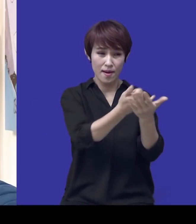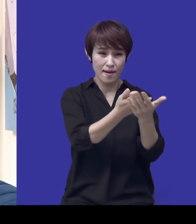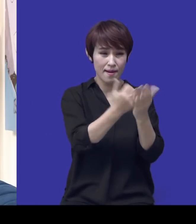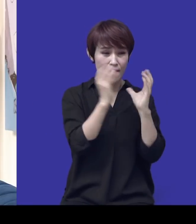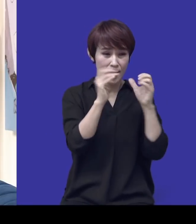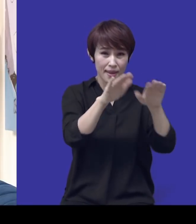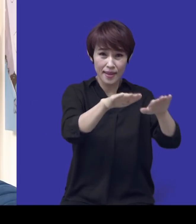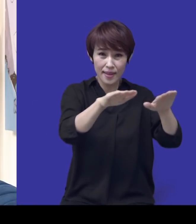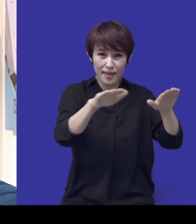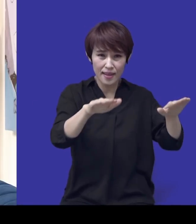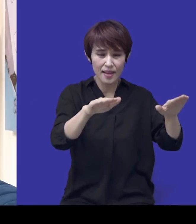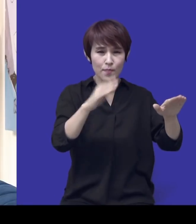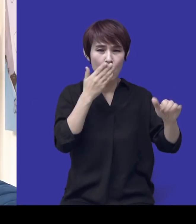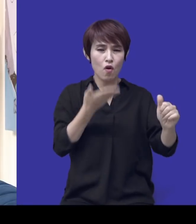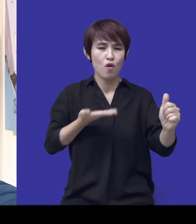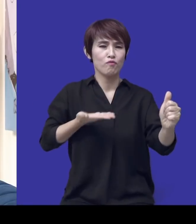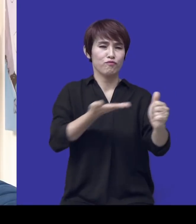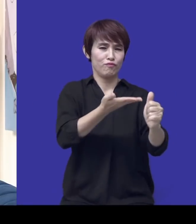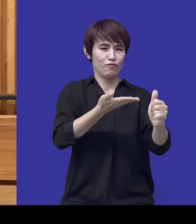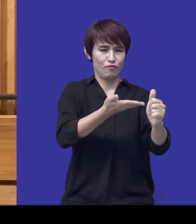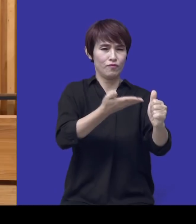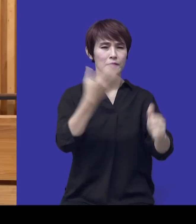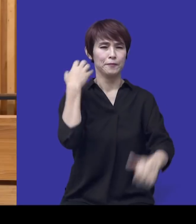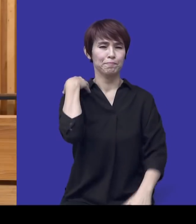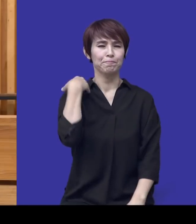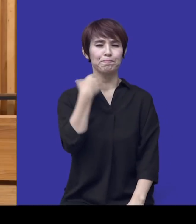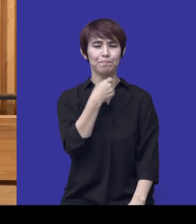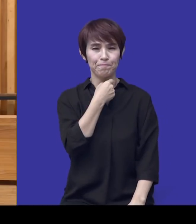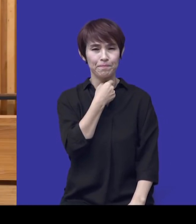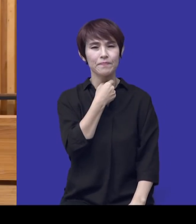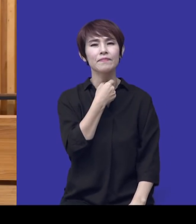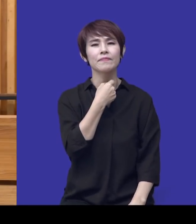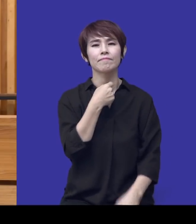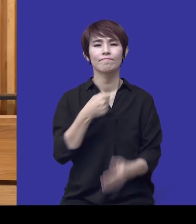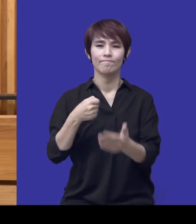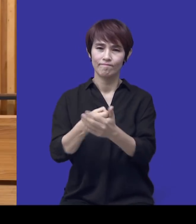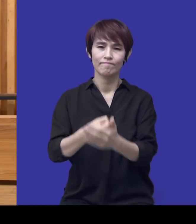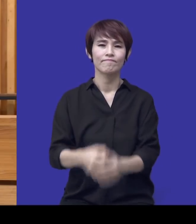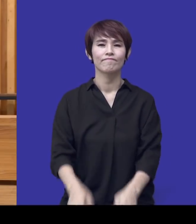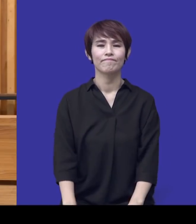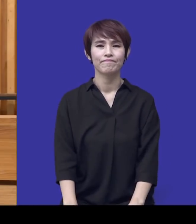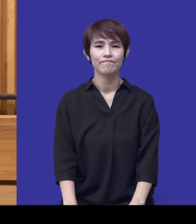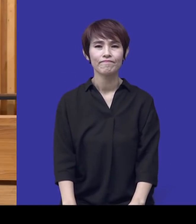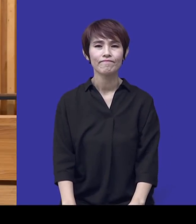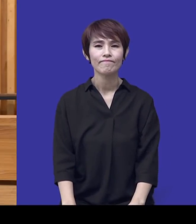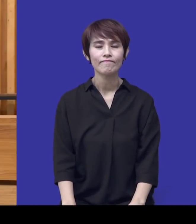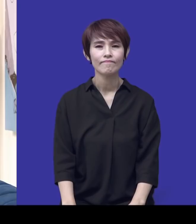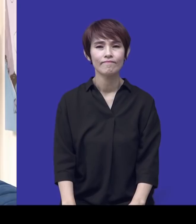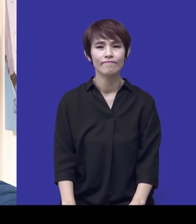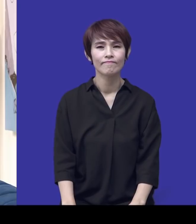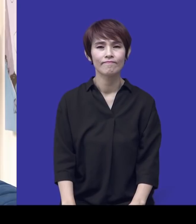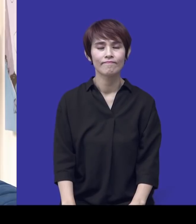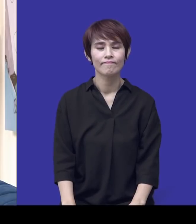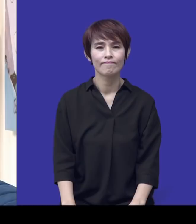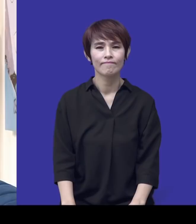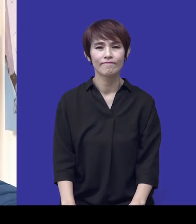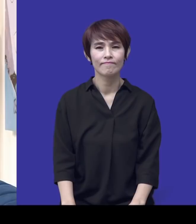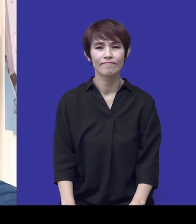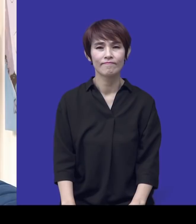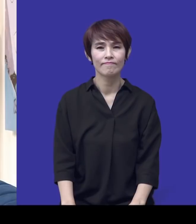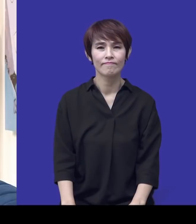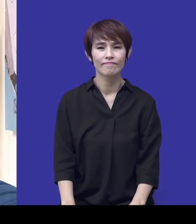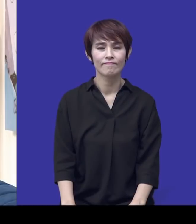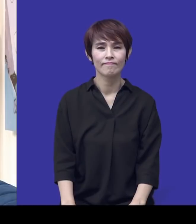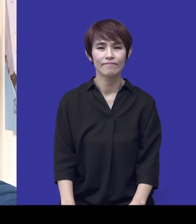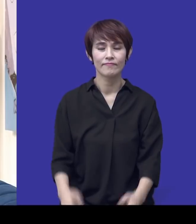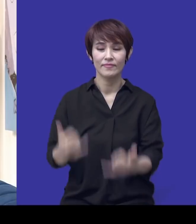아이들을 먹이는 사람이 돼야겠다. 먹여서 이 아이들을 위로하는 사람이 돼야겠다. 그 생각을 처음으로 하게 됐던 것